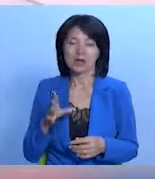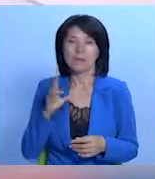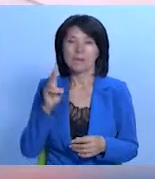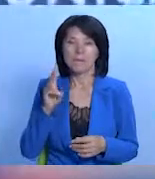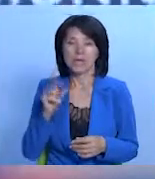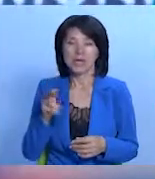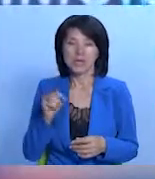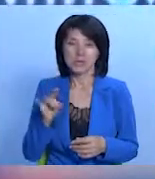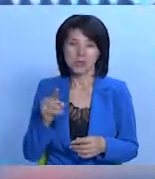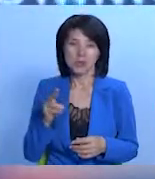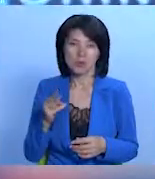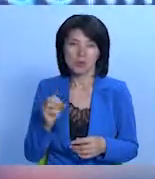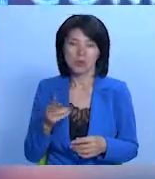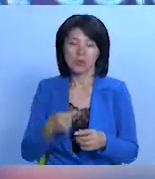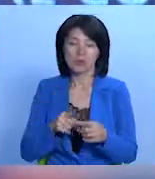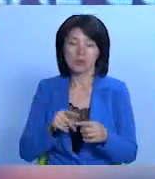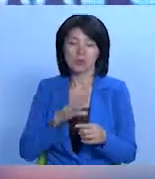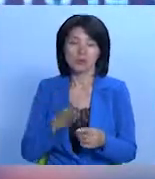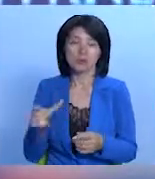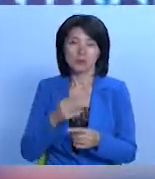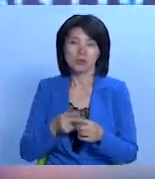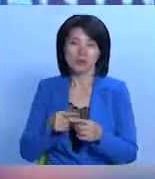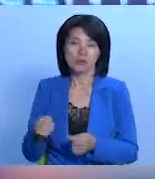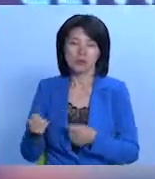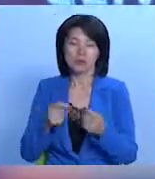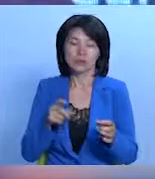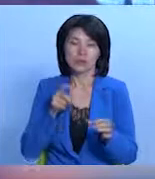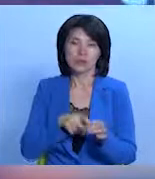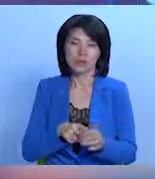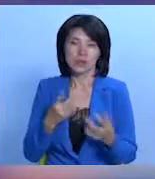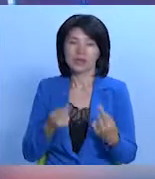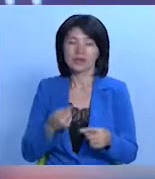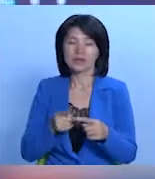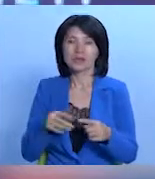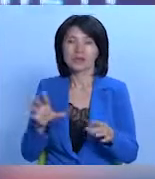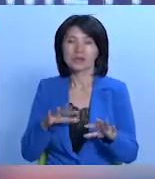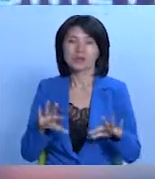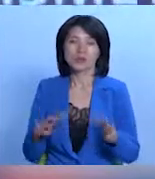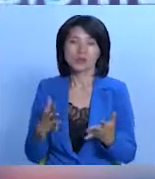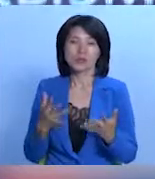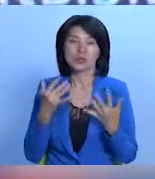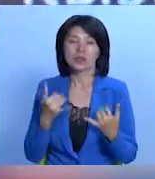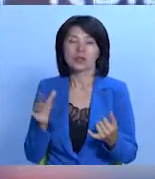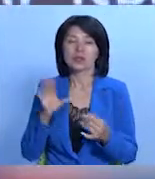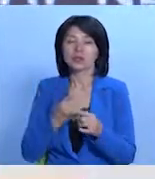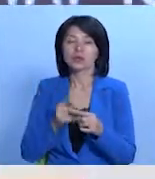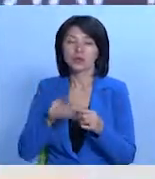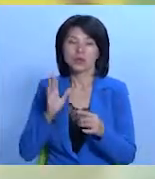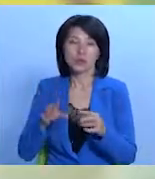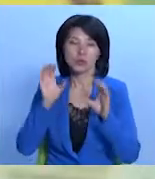парацетамол тәркіленді. Яғни пайда көру мақсатындағы саудалау жағдайы тіркелуде. Осы жағдайлар нарықта қоғам арасында дүрбелең